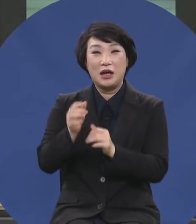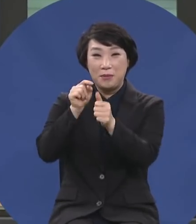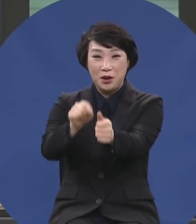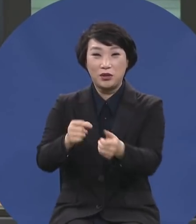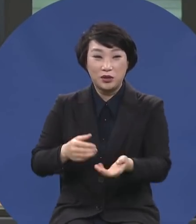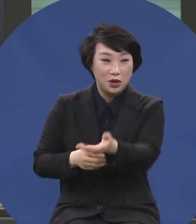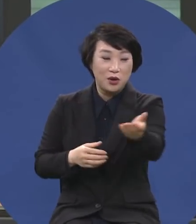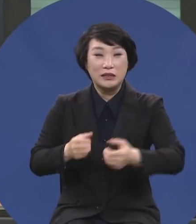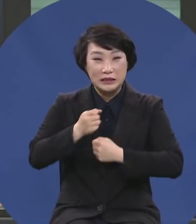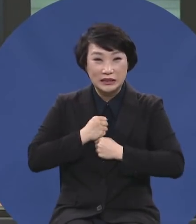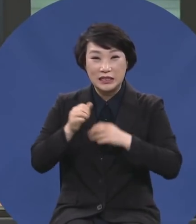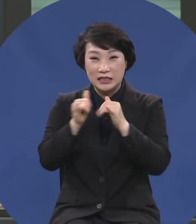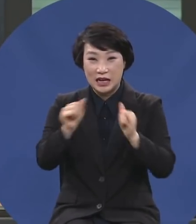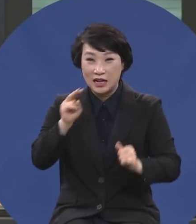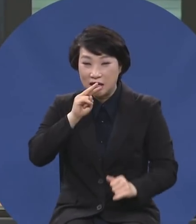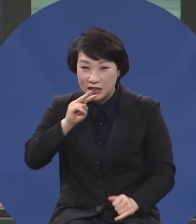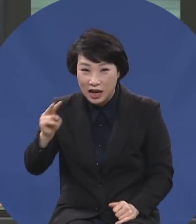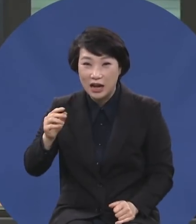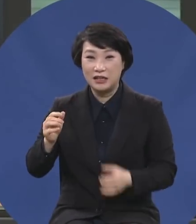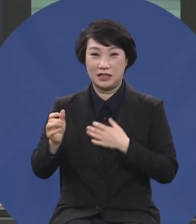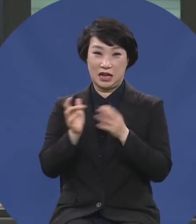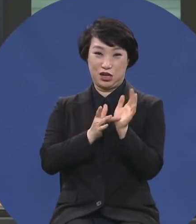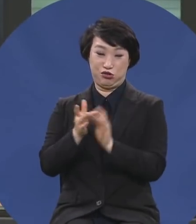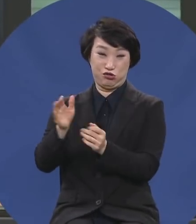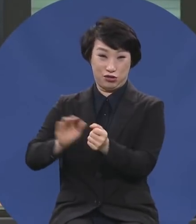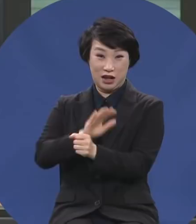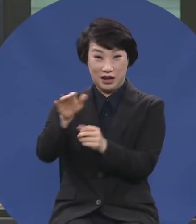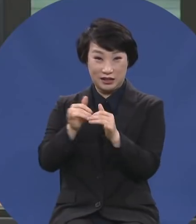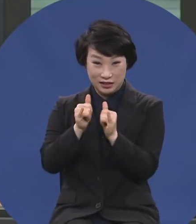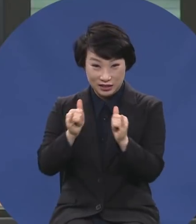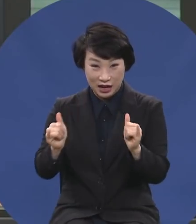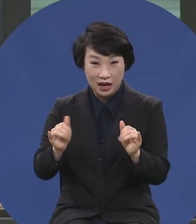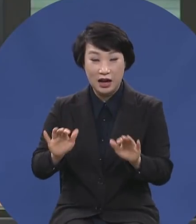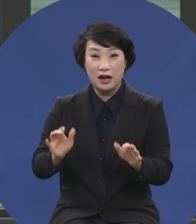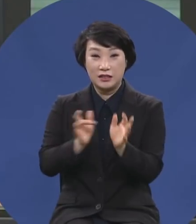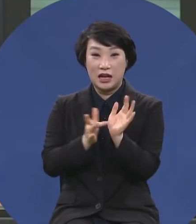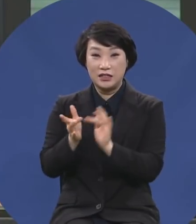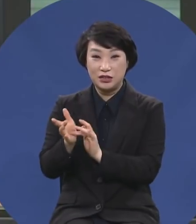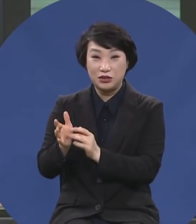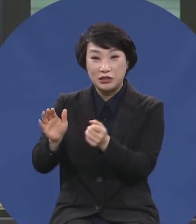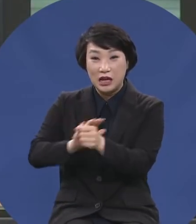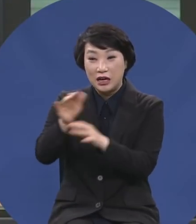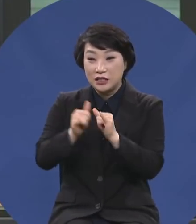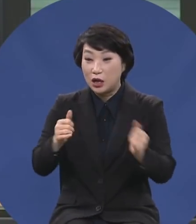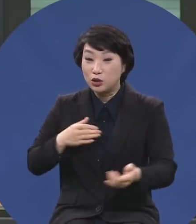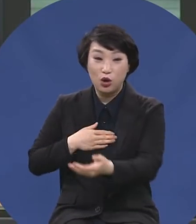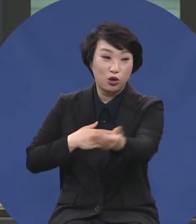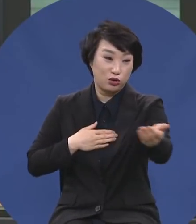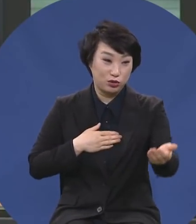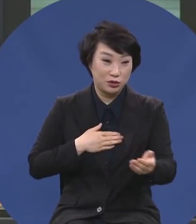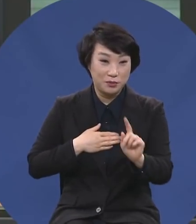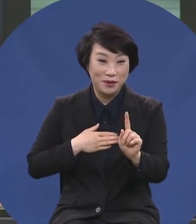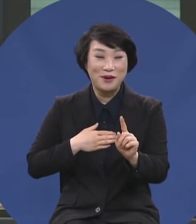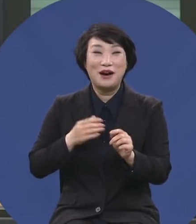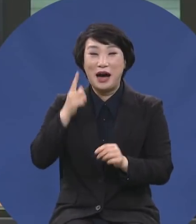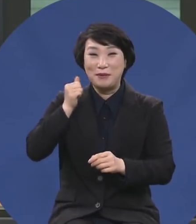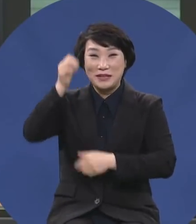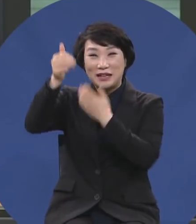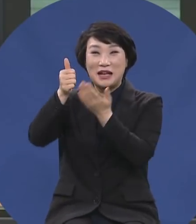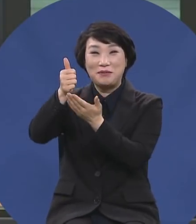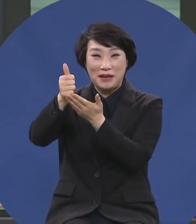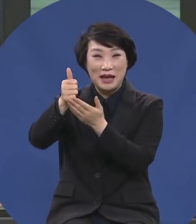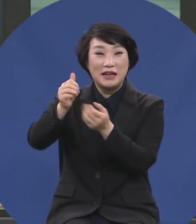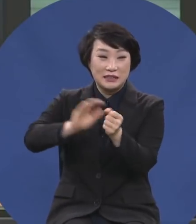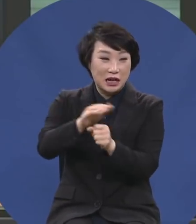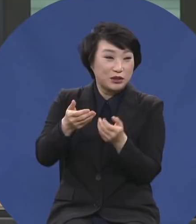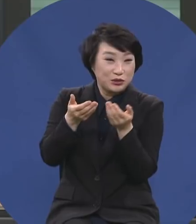가지고 지키는 자라야 나를 사랑하는 자니, 나를 사랑하는 자는 내 아버지께 사랑을